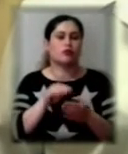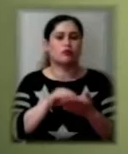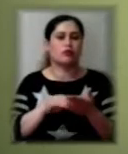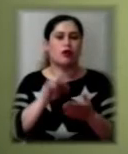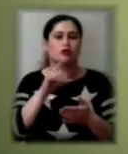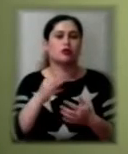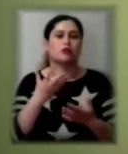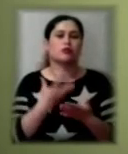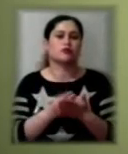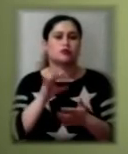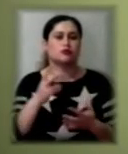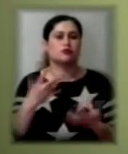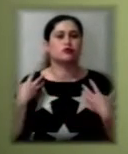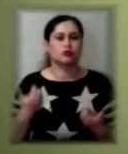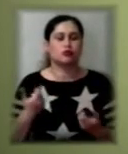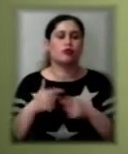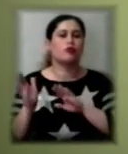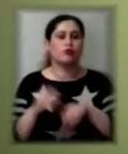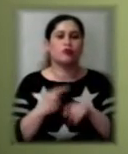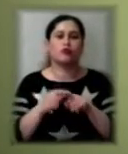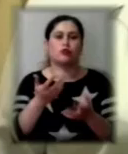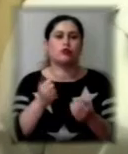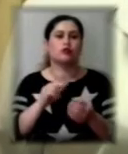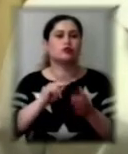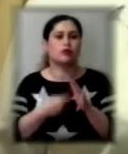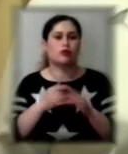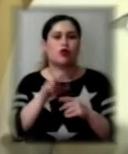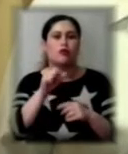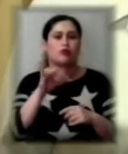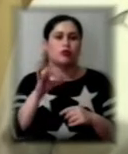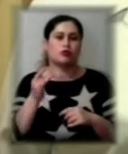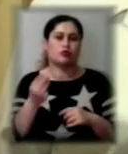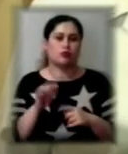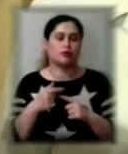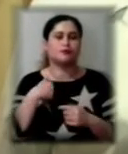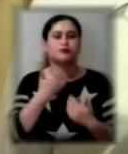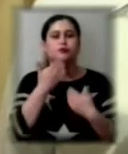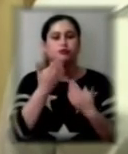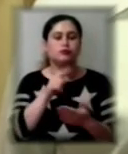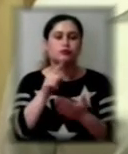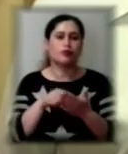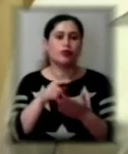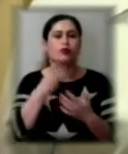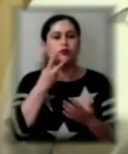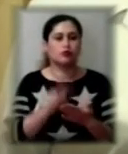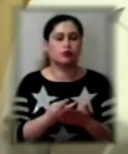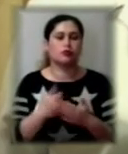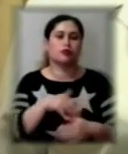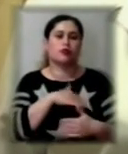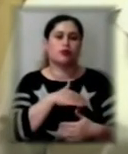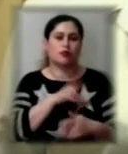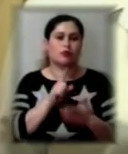здоров'я. Після цього мають отримати довідку в амбулаторії. Ми їх опитуємо, дивимося, вимірюємо,